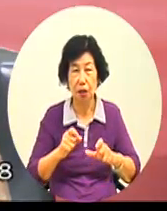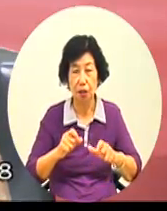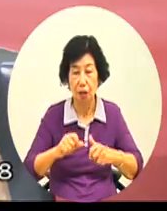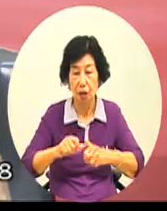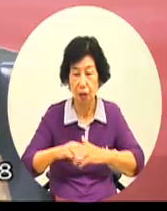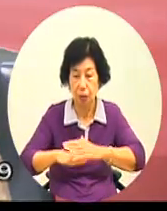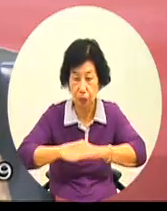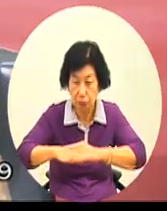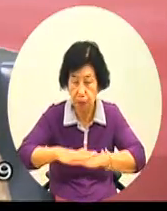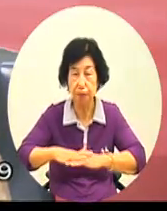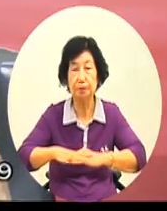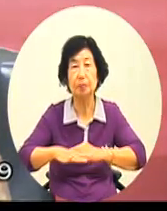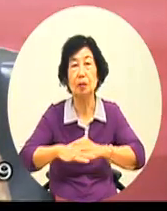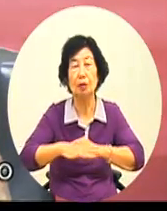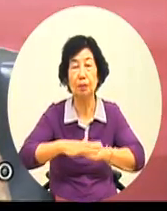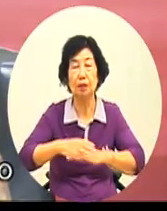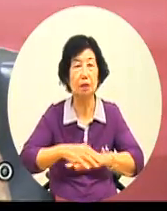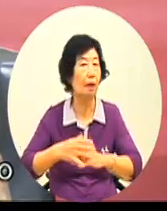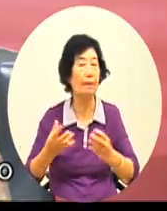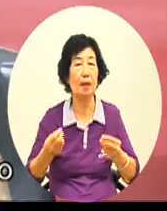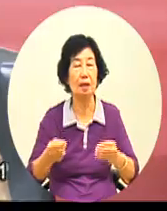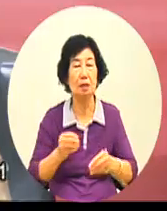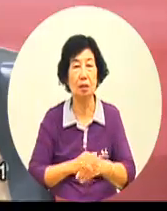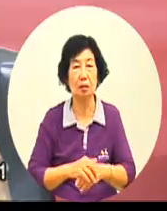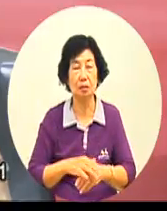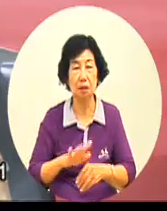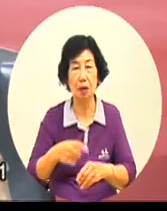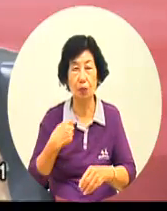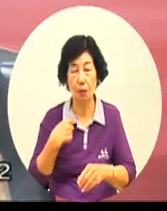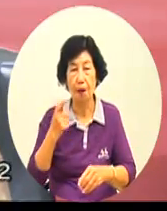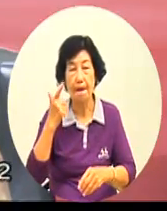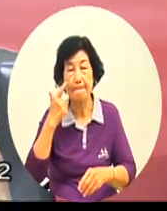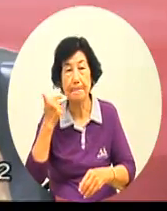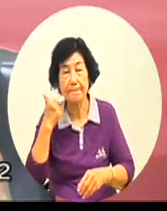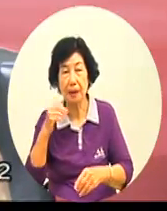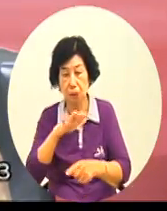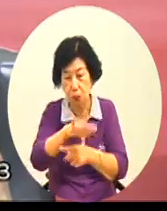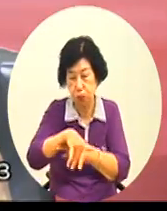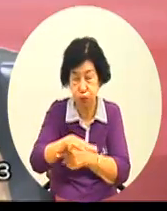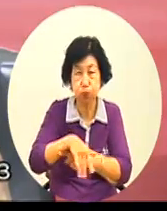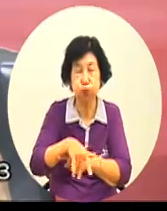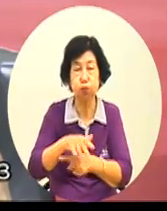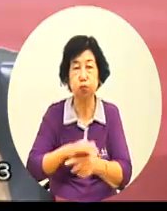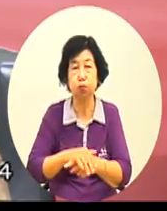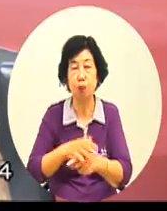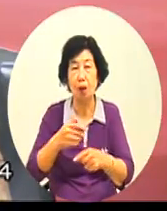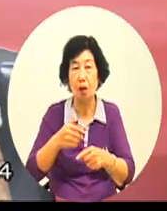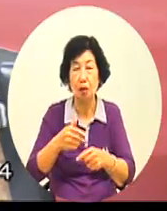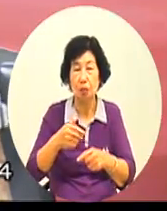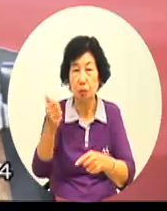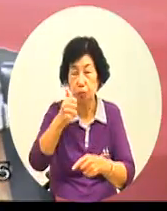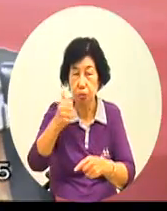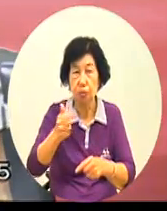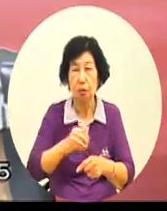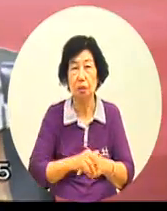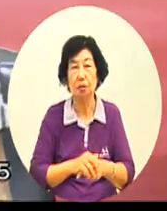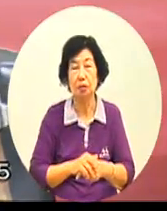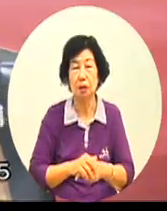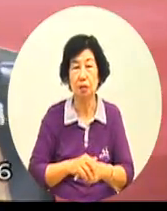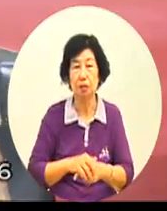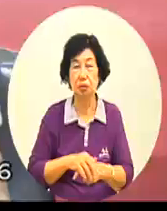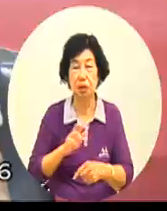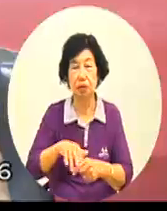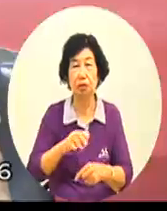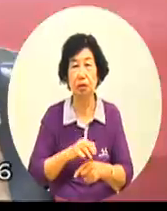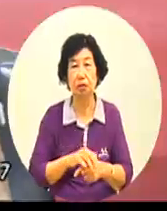为我爸爸是农夫，我爸爸是农夫，在家里你都知影，草地人哦，食饭饱都咧骂，我袂使讲迄个洞啦，而我